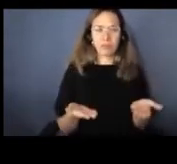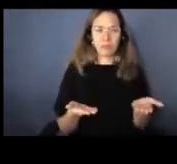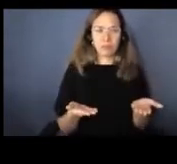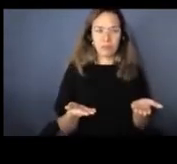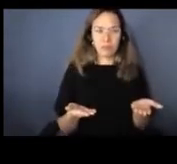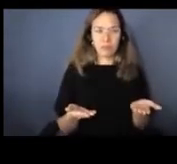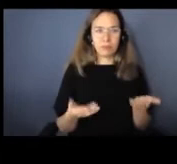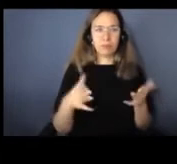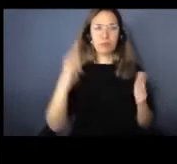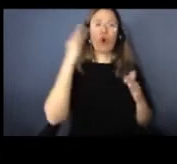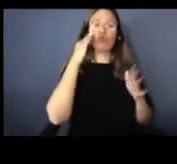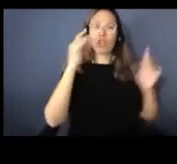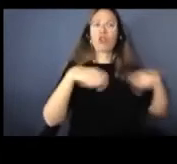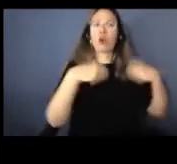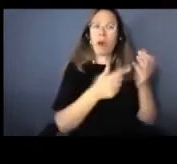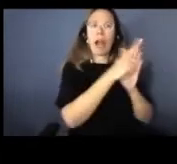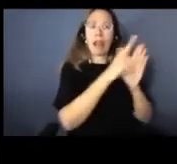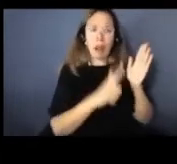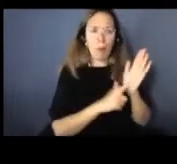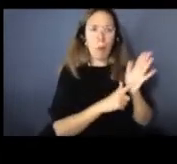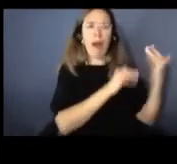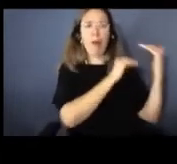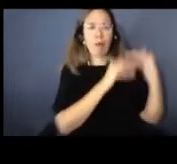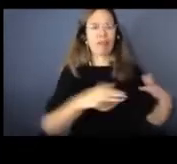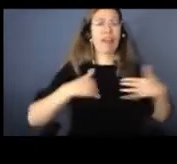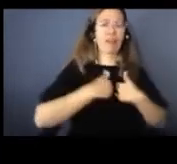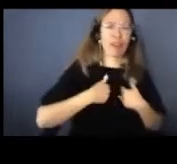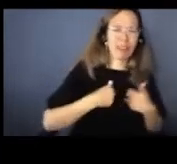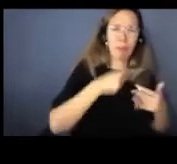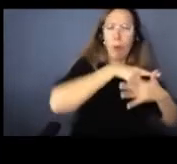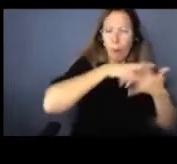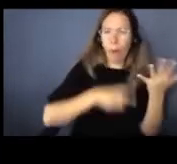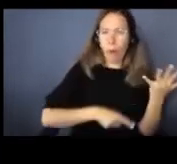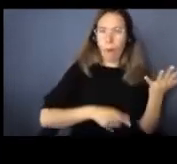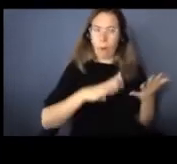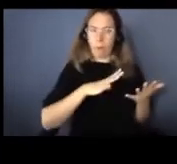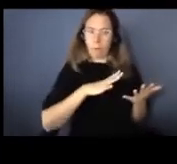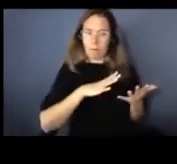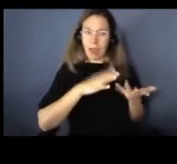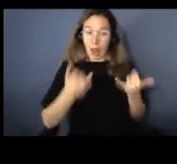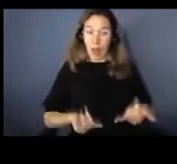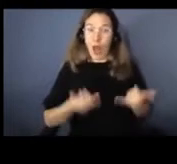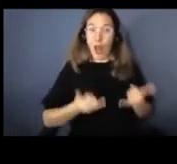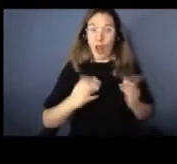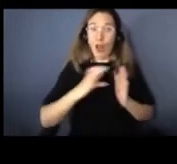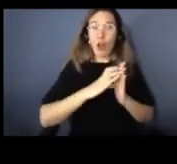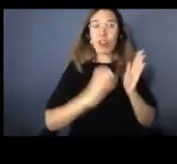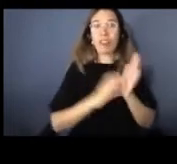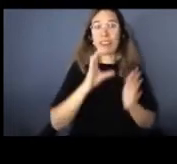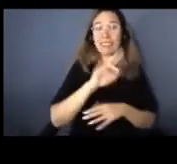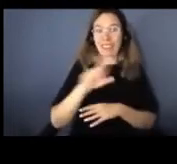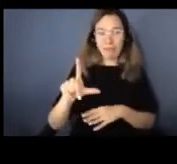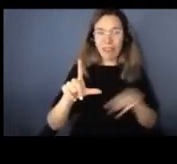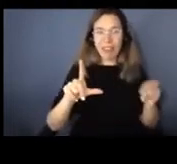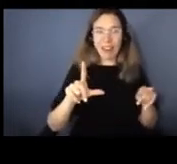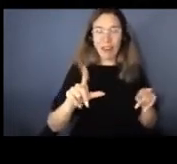outre les dispositions de loi qui protègent les animaux, les dispositions du présent code, le Code civil, et de toute